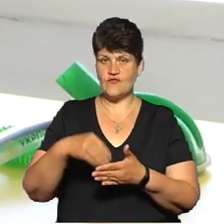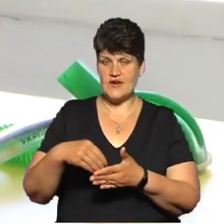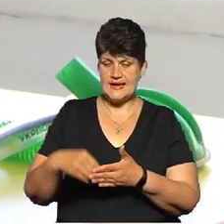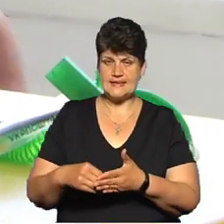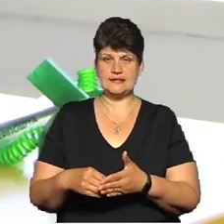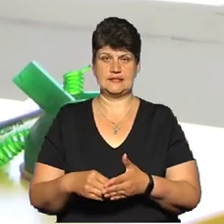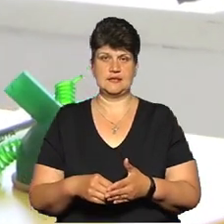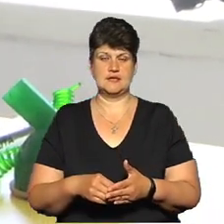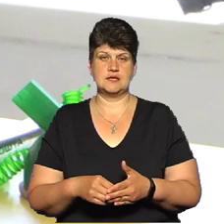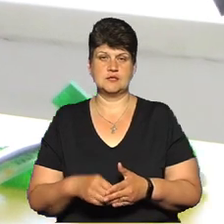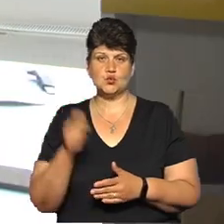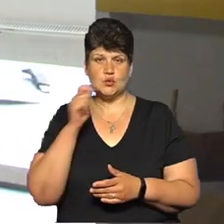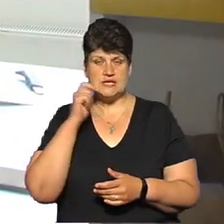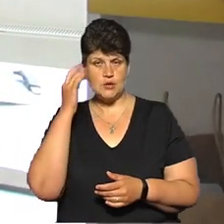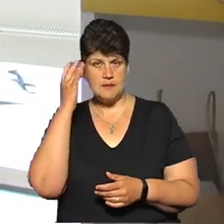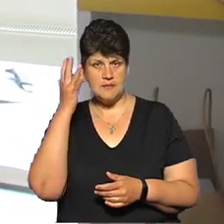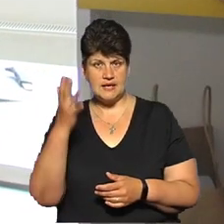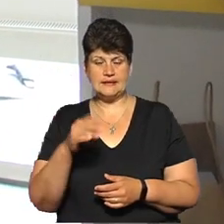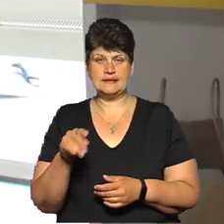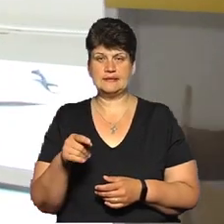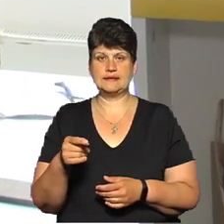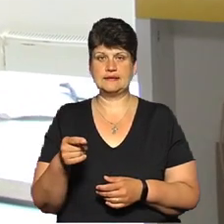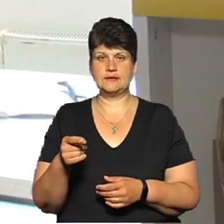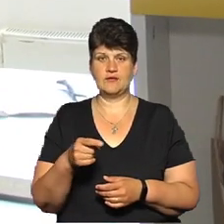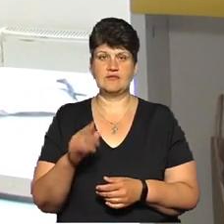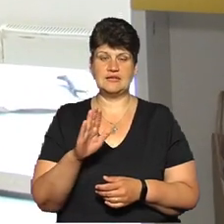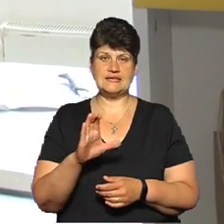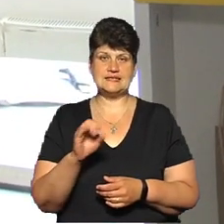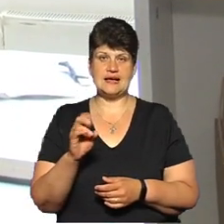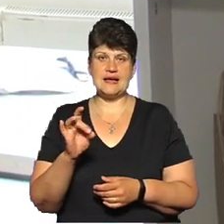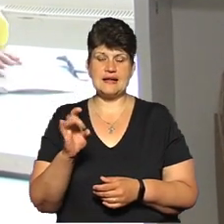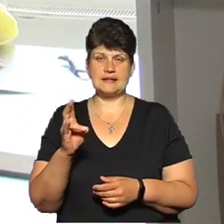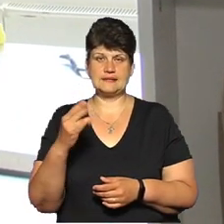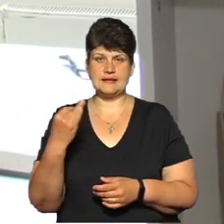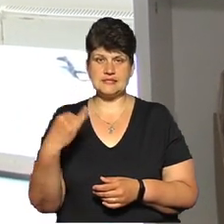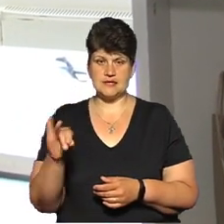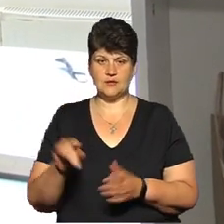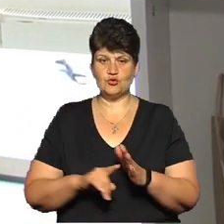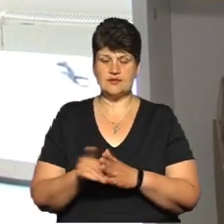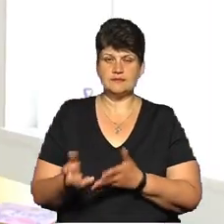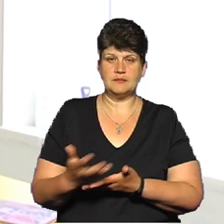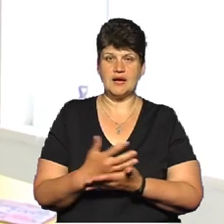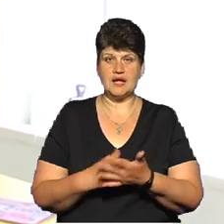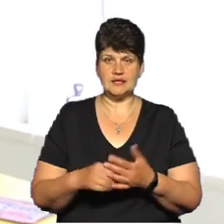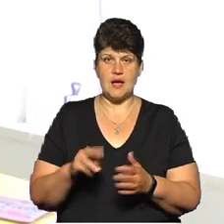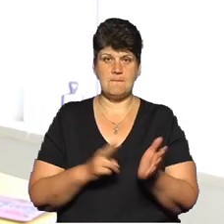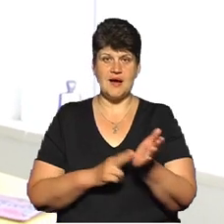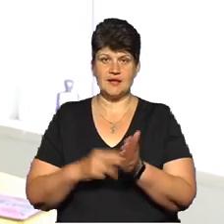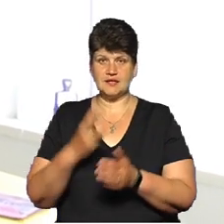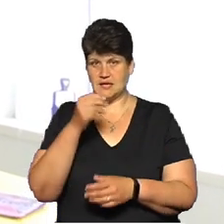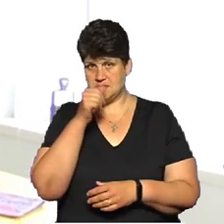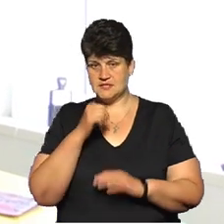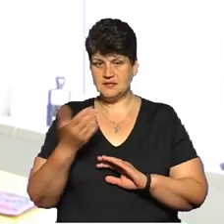української мрії, тернополянин Владислав Середницький. Каже, почав колекціонувати марки 3 місяці тому. Мені